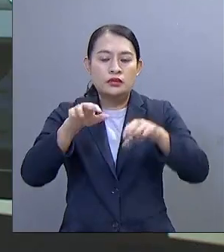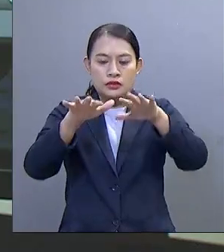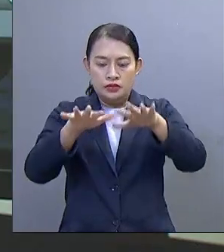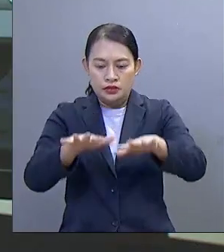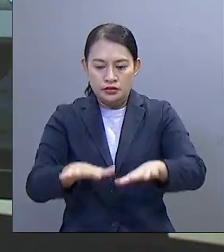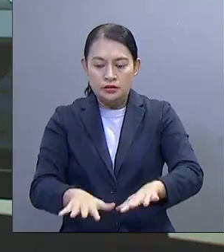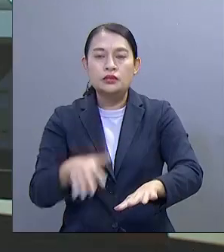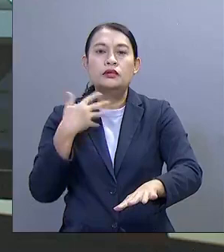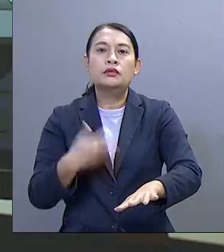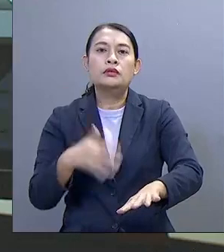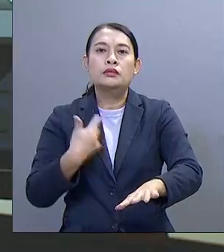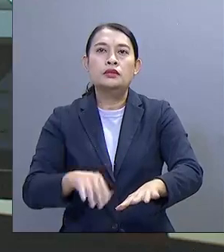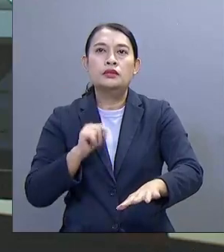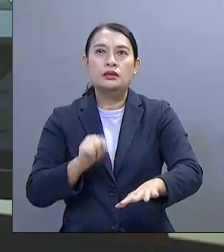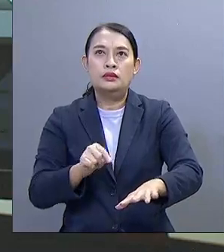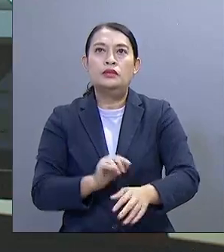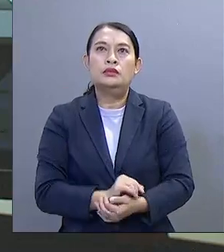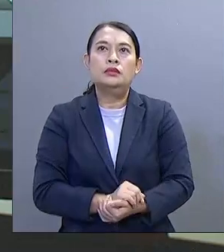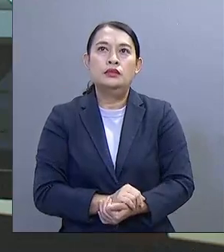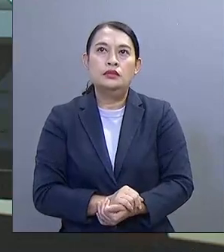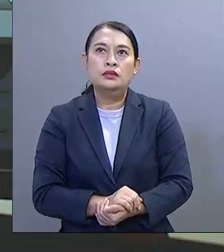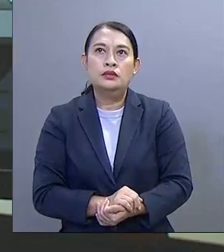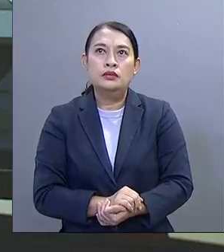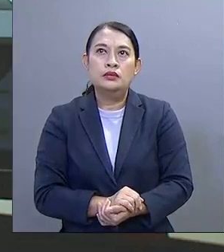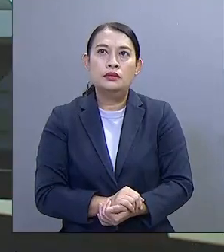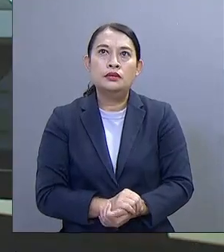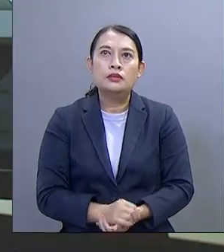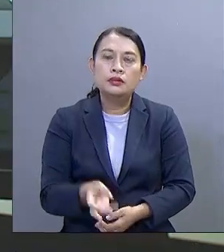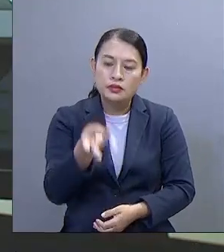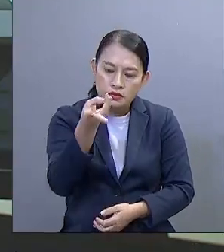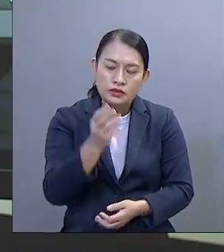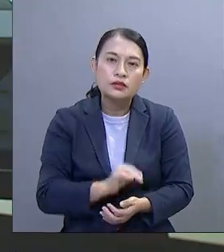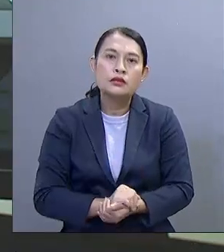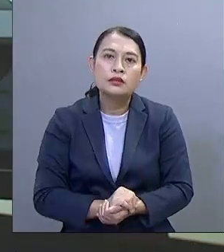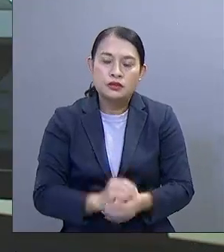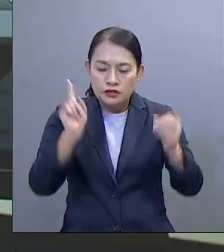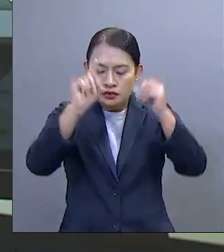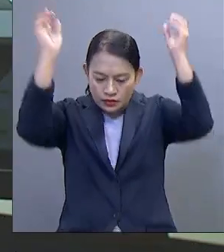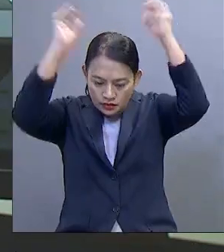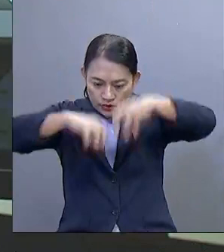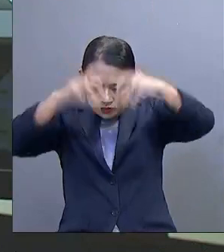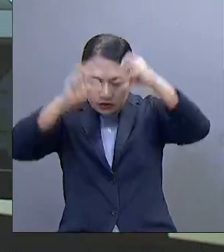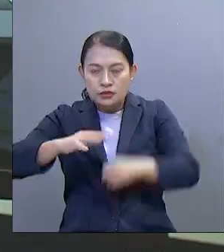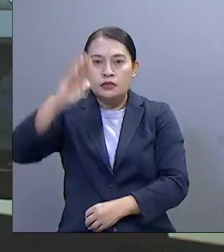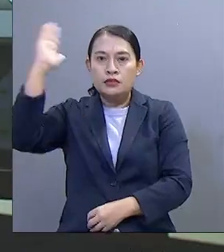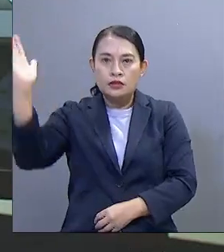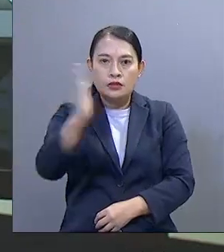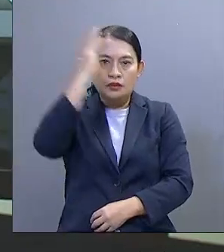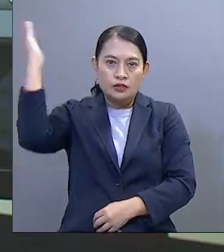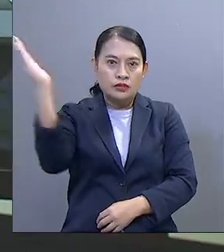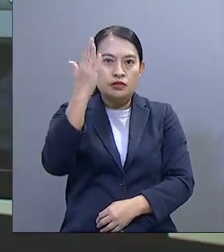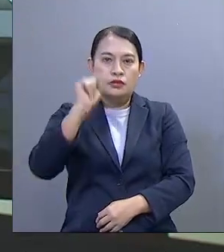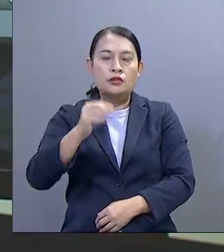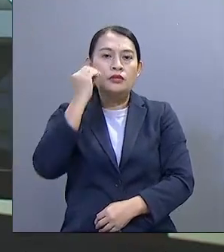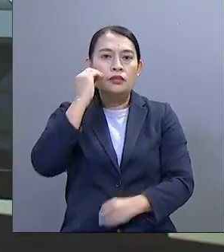ที่อ่างทองน้ำทวมกทจงหวดลาสุดไกứcณวนนี้ผ่านมาฝนปกลมแรงค่ะบ้านพัง